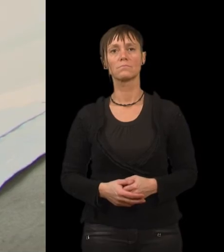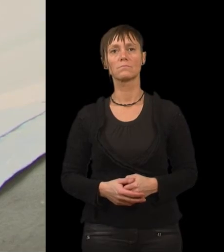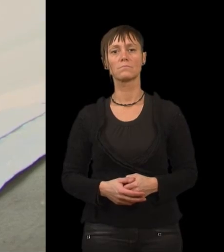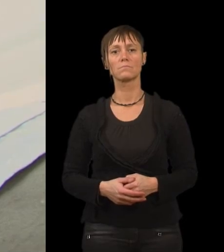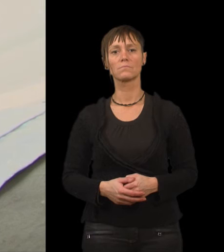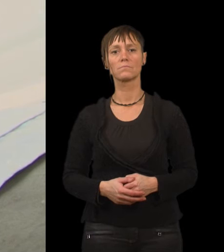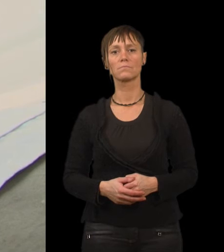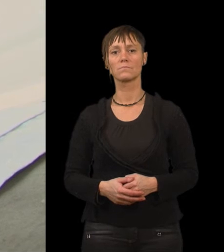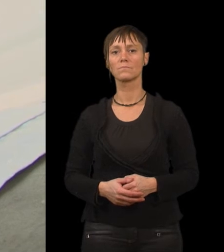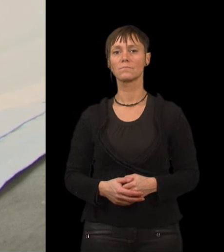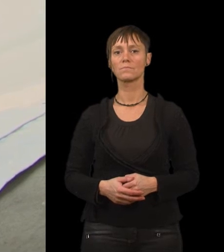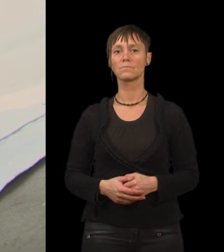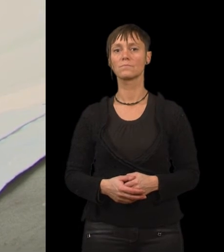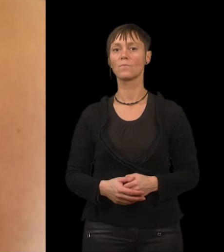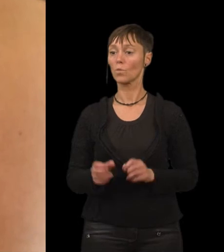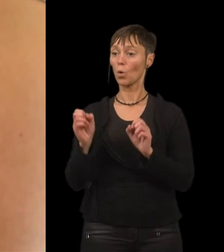Tu peux y aller.